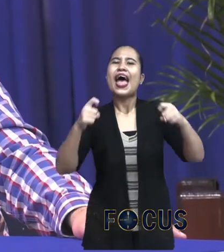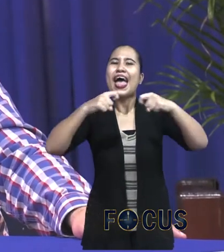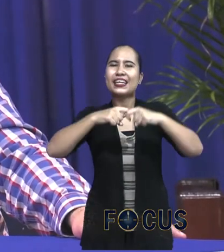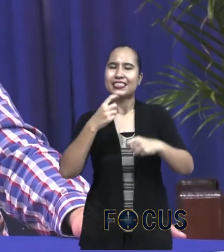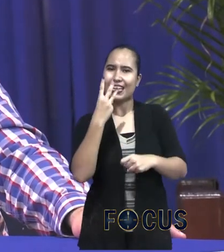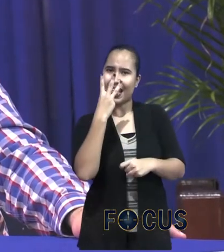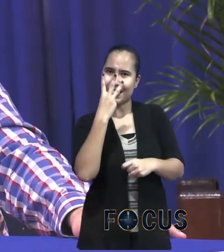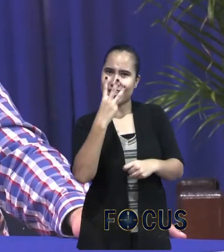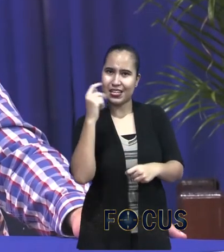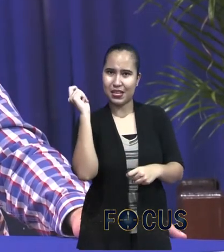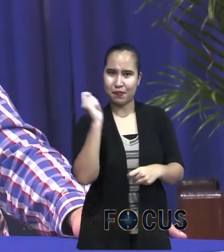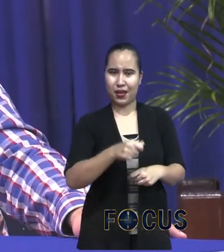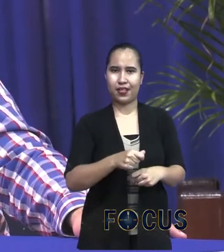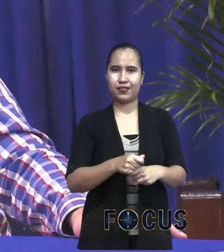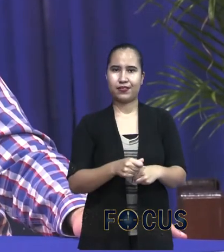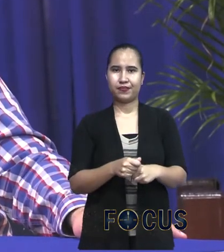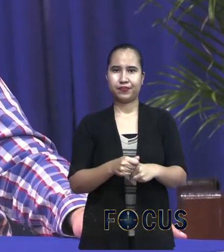geregeld.